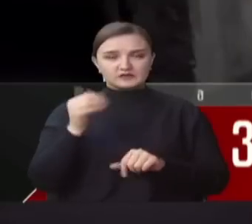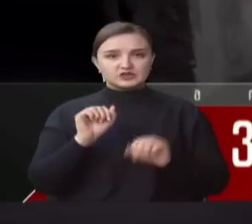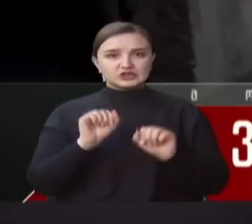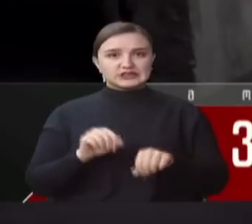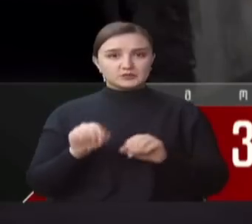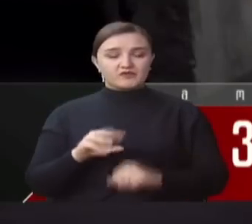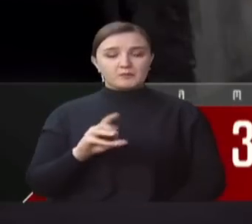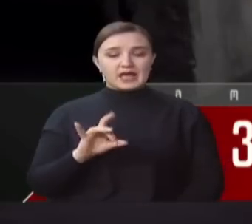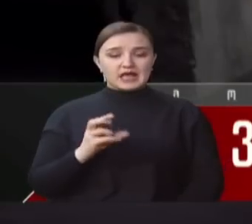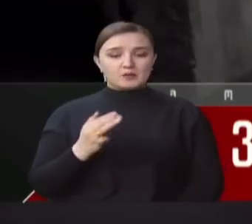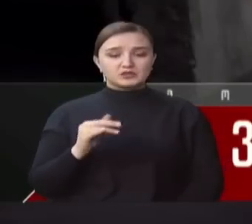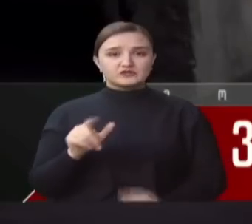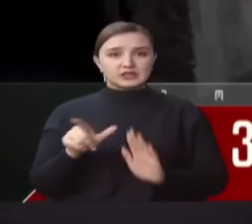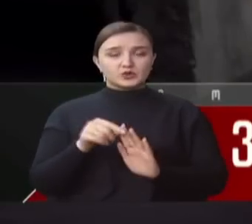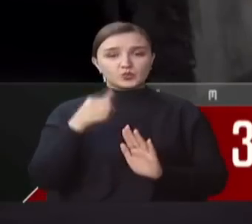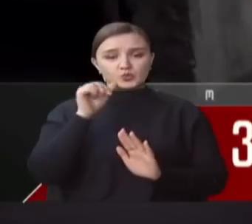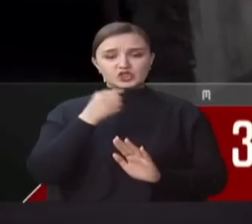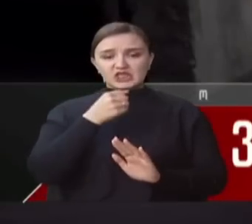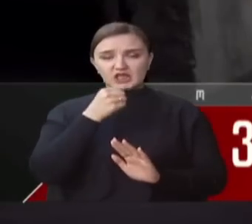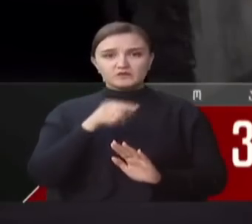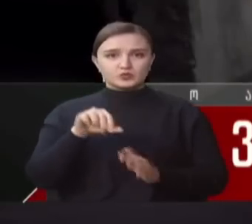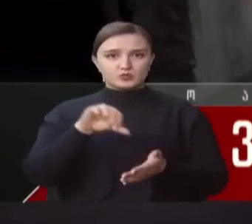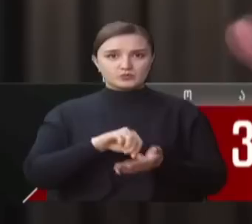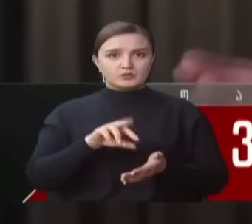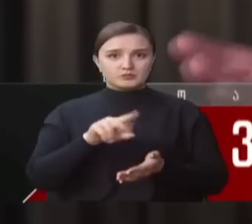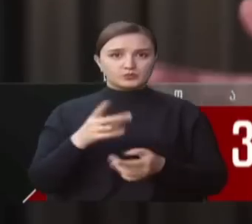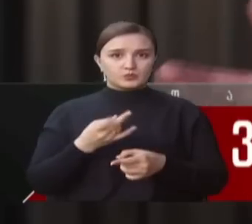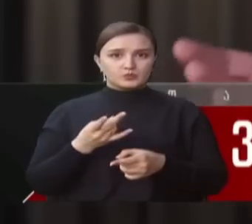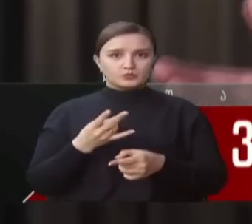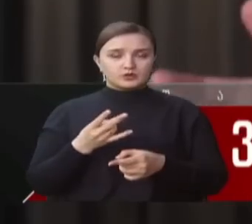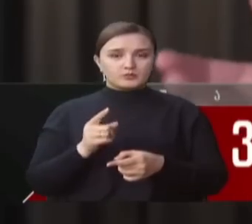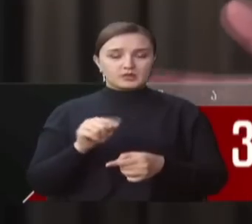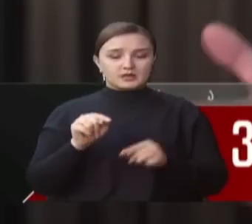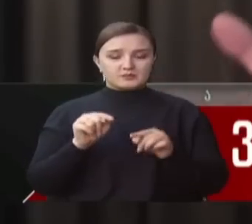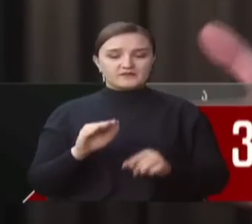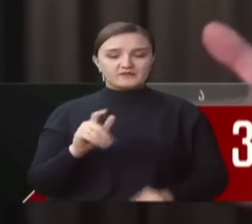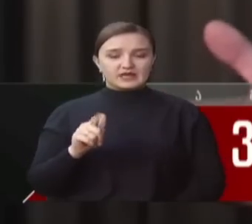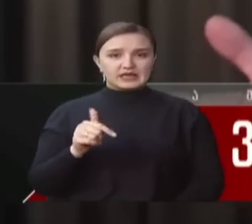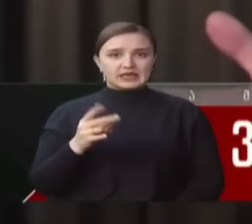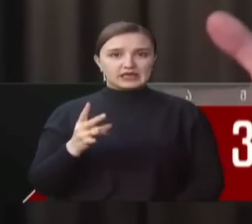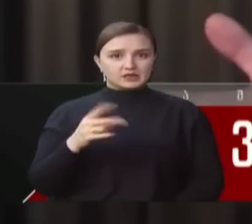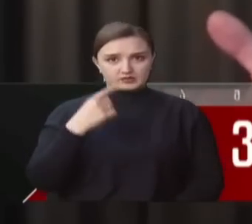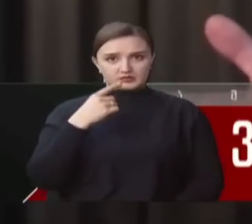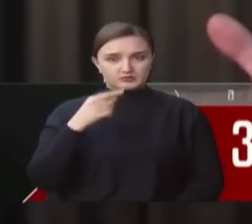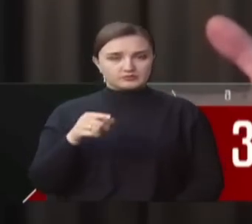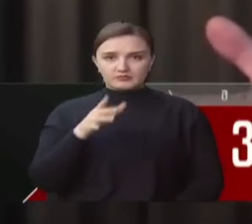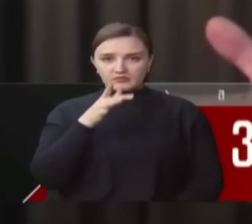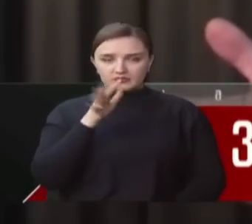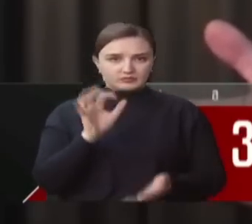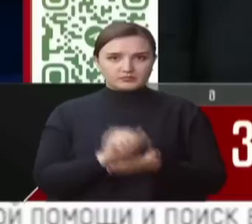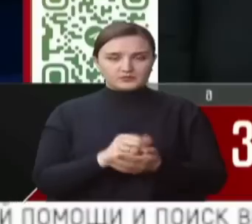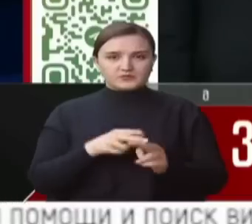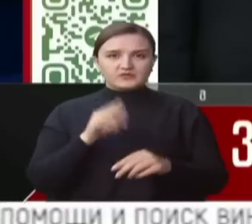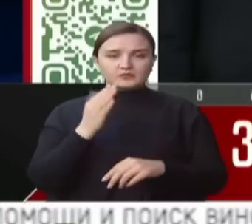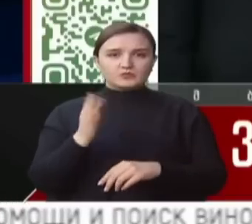რომელსაც მერაბიშვილთან ერთად გუშინდელ ინტერვიუშიც უნდა მიეღო მონაწილეობა. მაგრამ იმავე ფეიგინის განმარტებით ვერ მოიცალა, რადგან